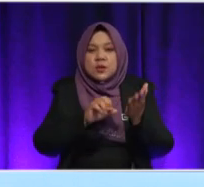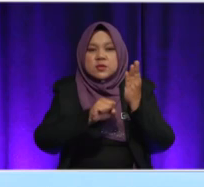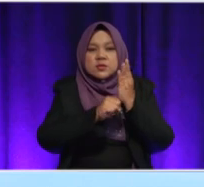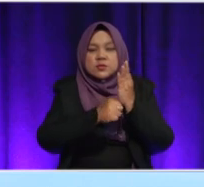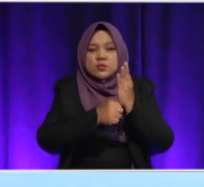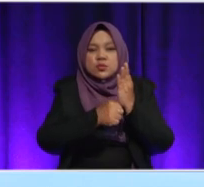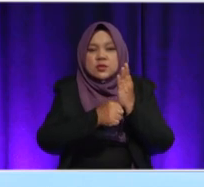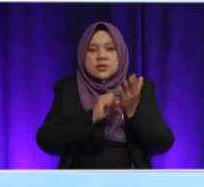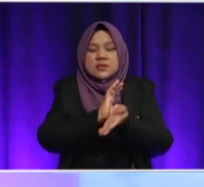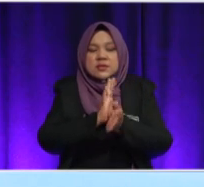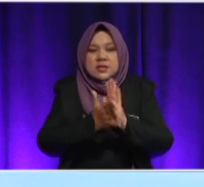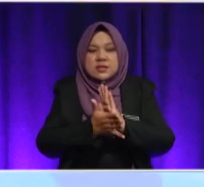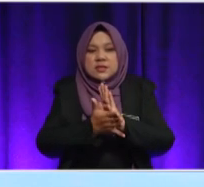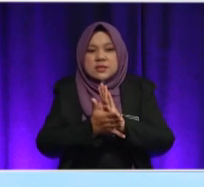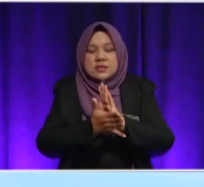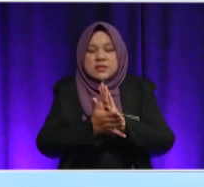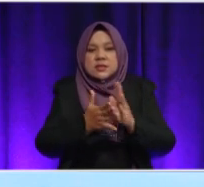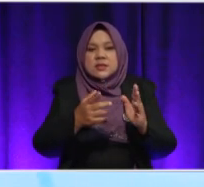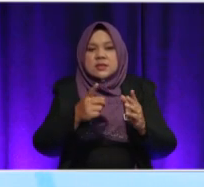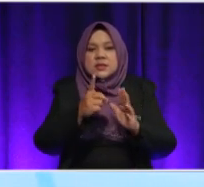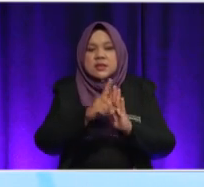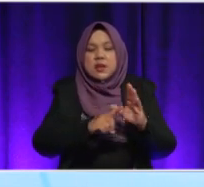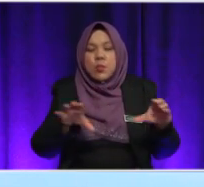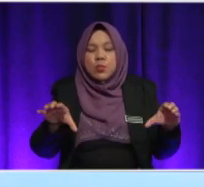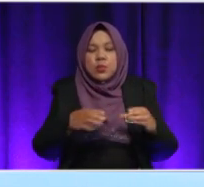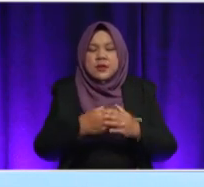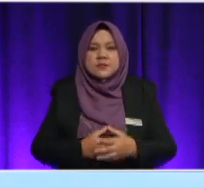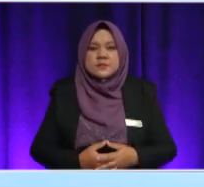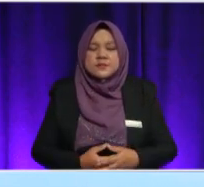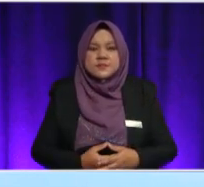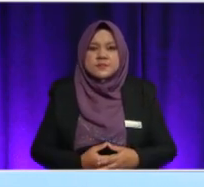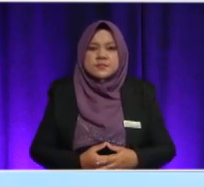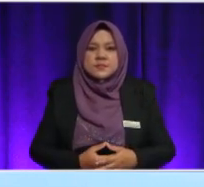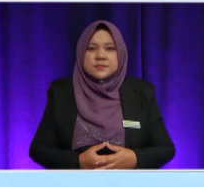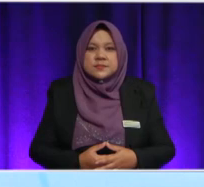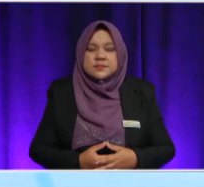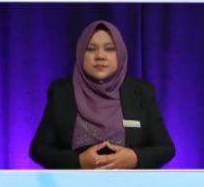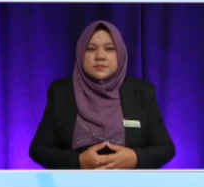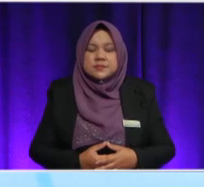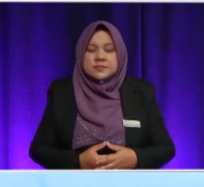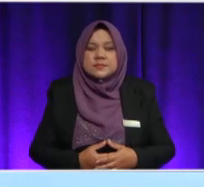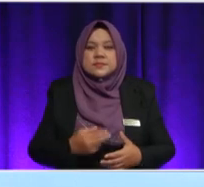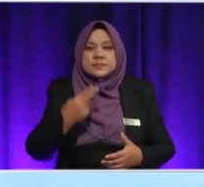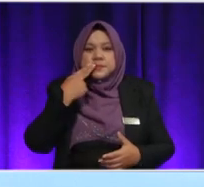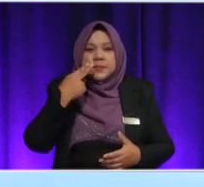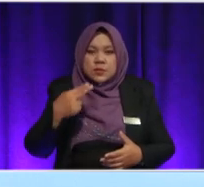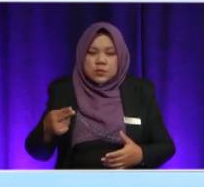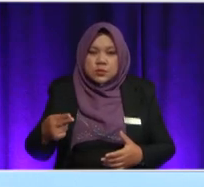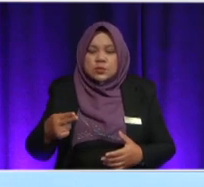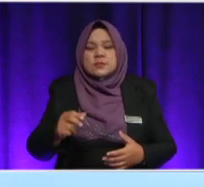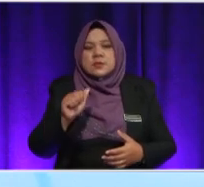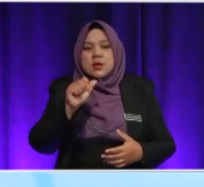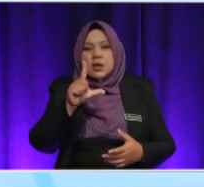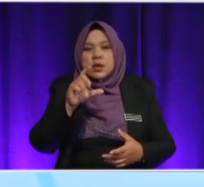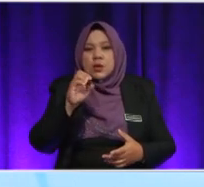semula jadi dihasilkan kalau sungguh-sungguh jadi masih buka itu yang tadi madu ee ada veera